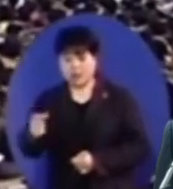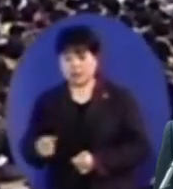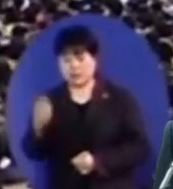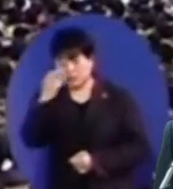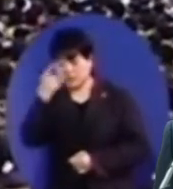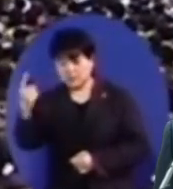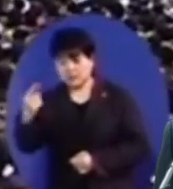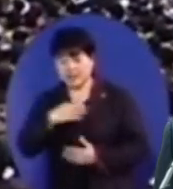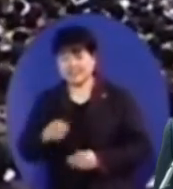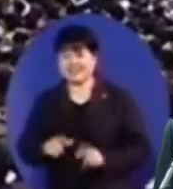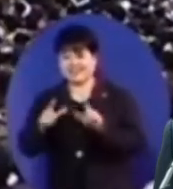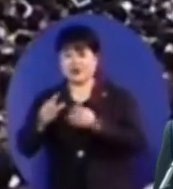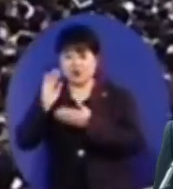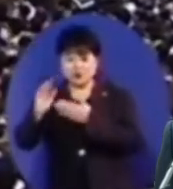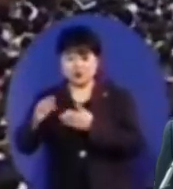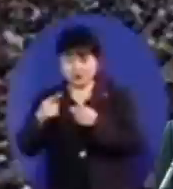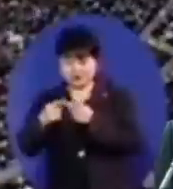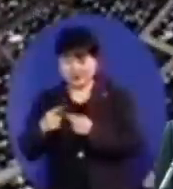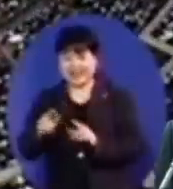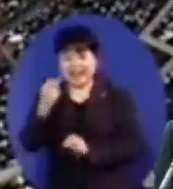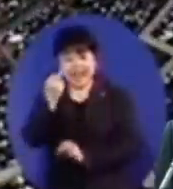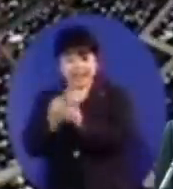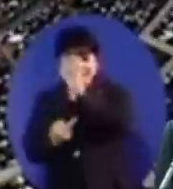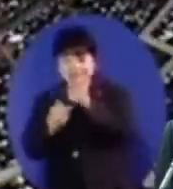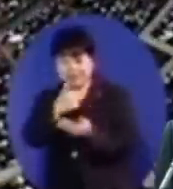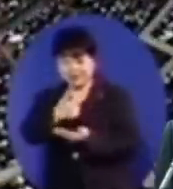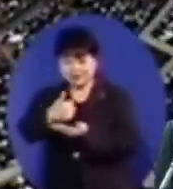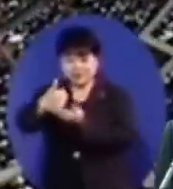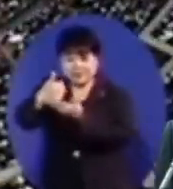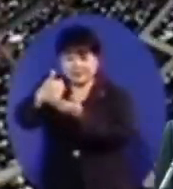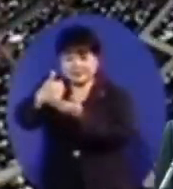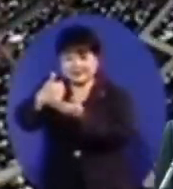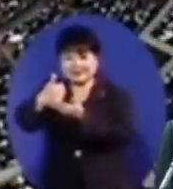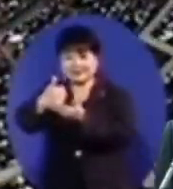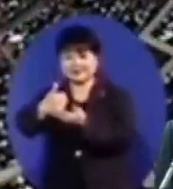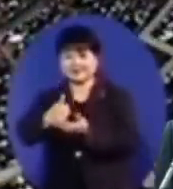그런데 안식 후 첫날 이른 아침에 주님은